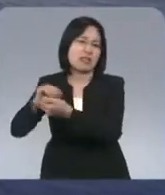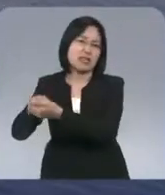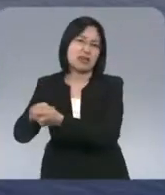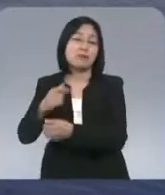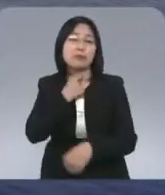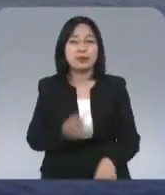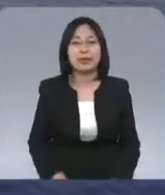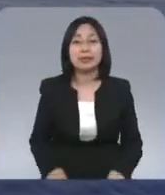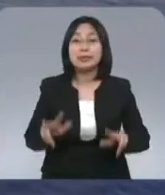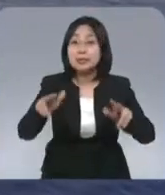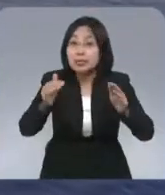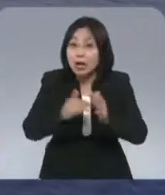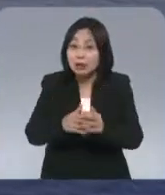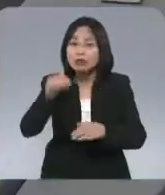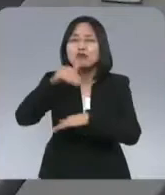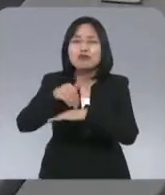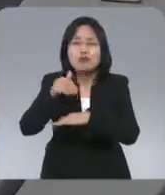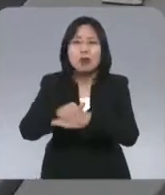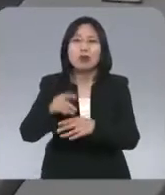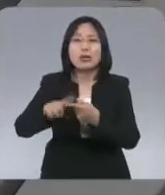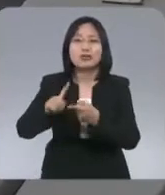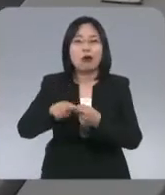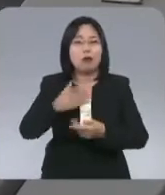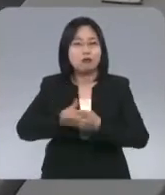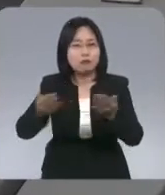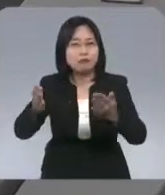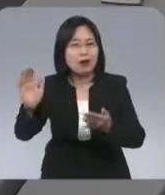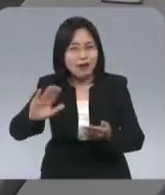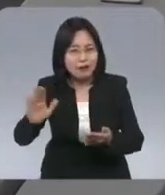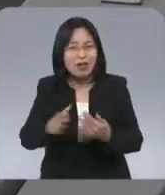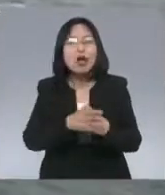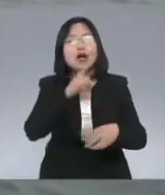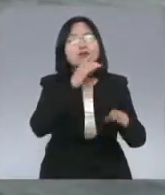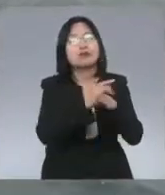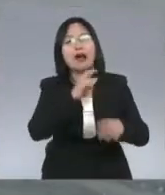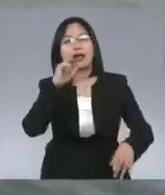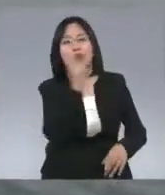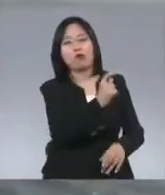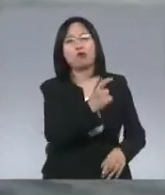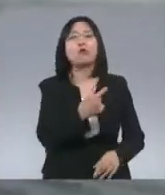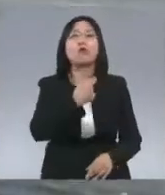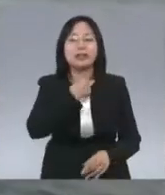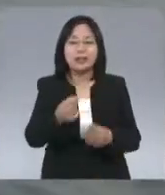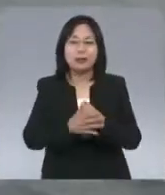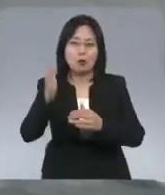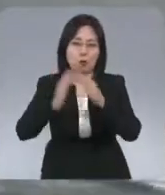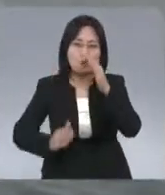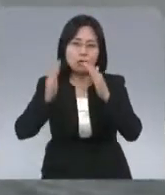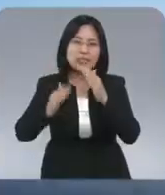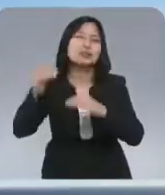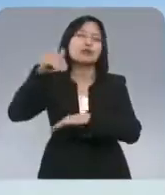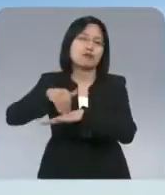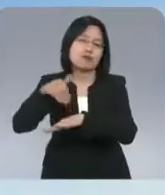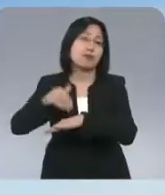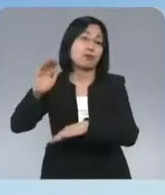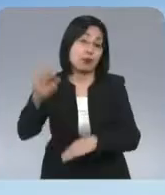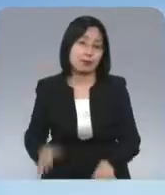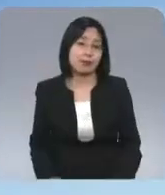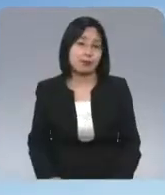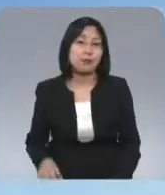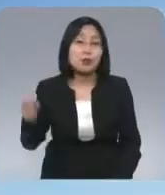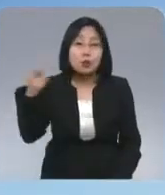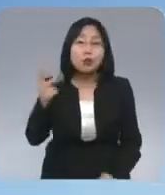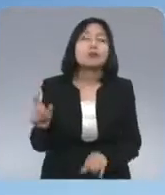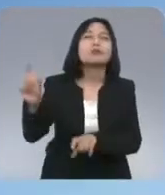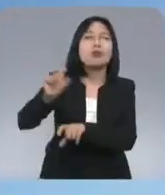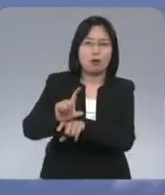halbinsel hin zu kooperieren und präsentierten konkrete maßnahmen gegen nordkoreas provokationen mit ballistischen raketen